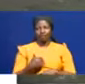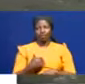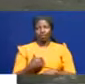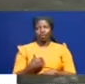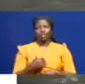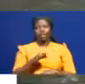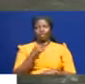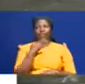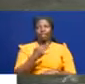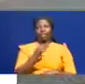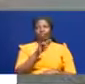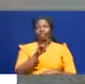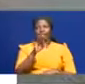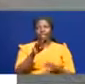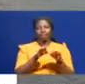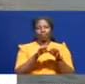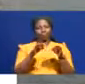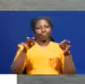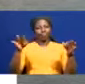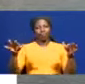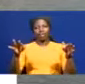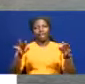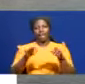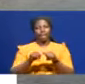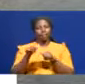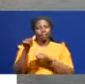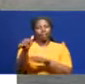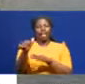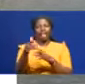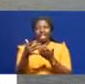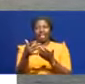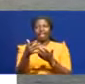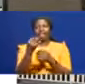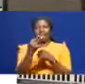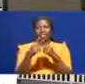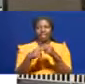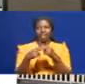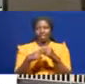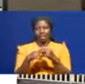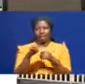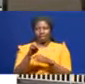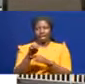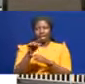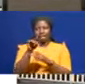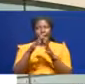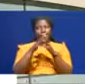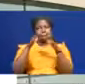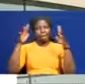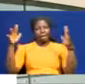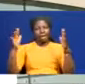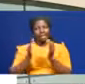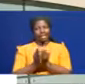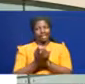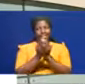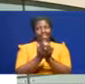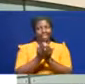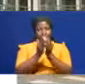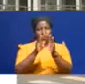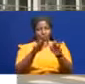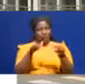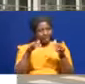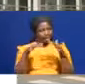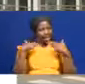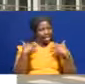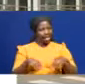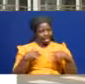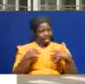323 na upana wa mita 37. Meli hiyo kubwa iliyosubiriwa kwa muda mrefu